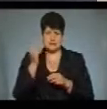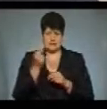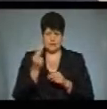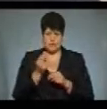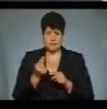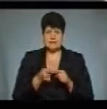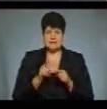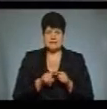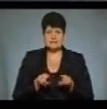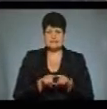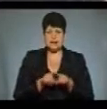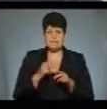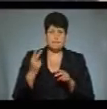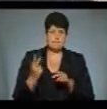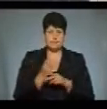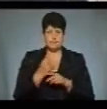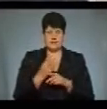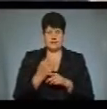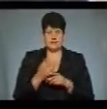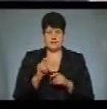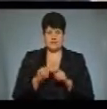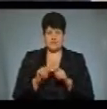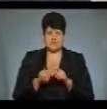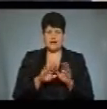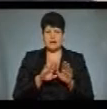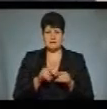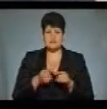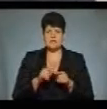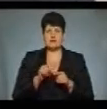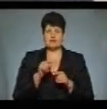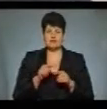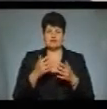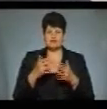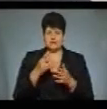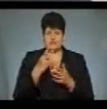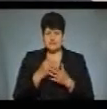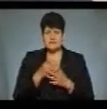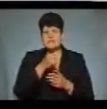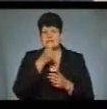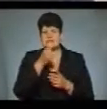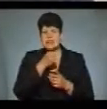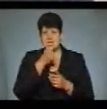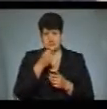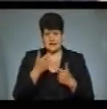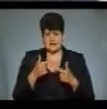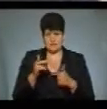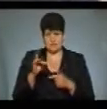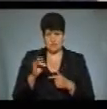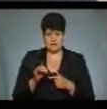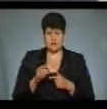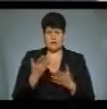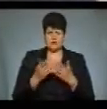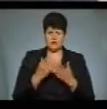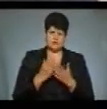тобто це така подвійна перехресна перевірка. І після того вже дивиться старший екзаменатор. Якщо